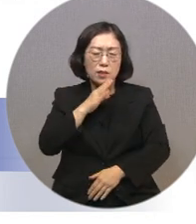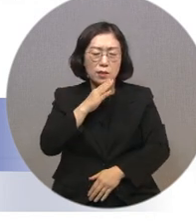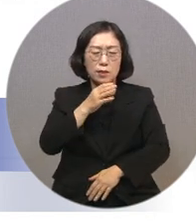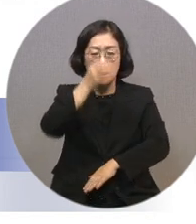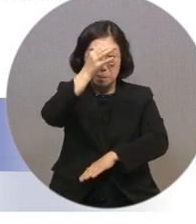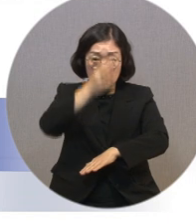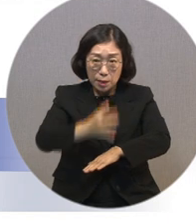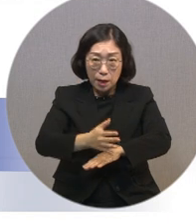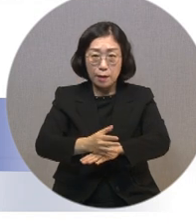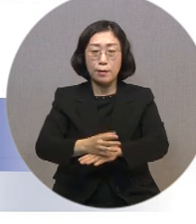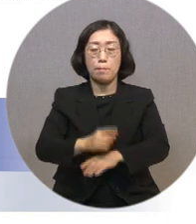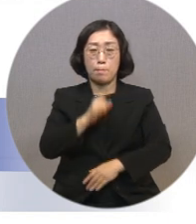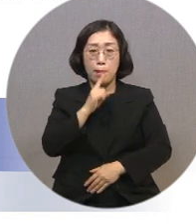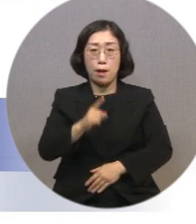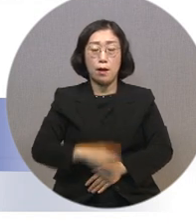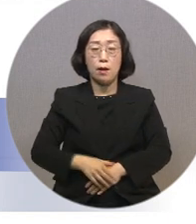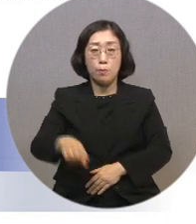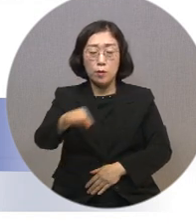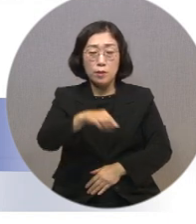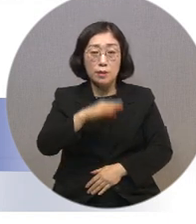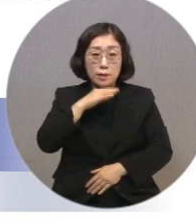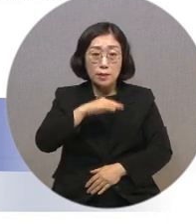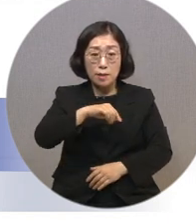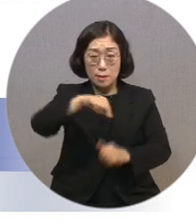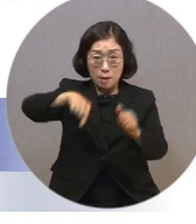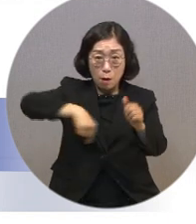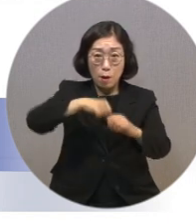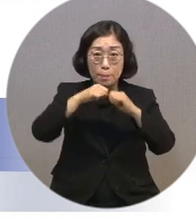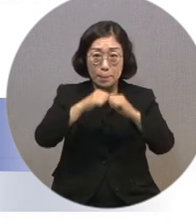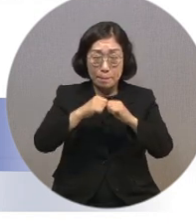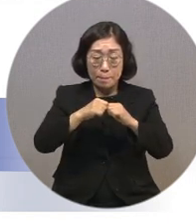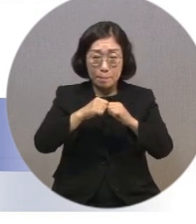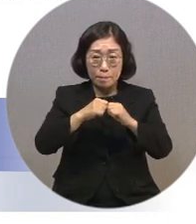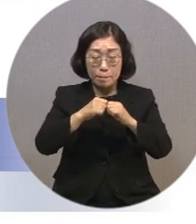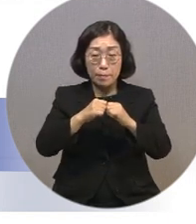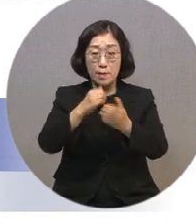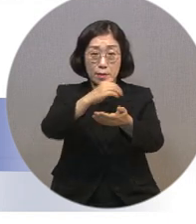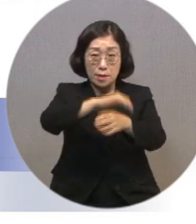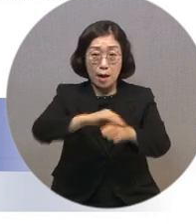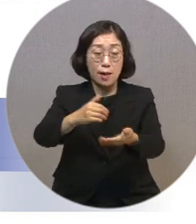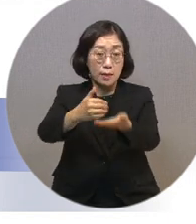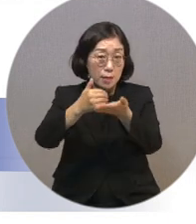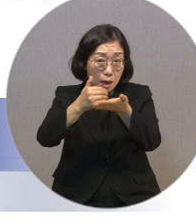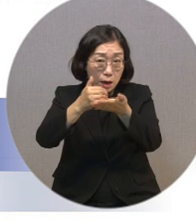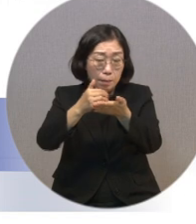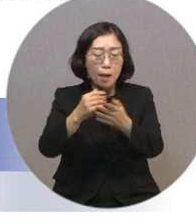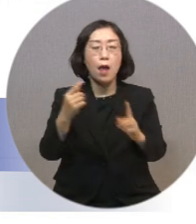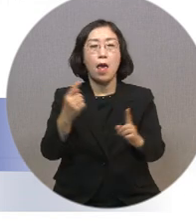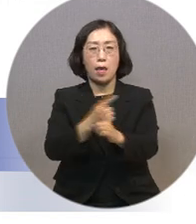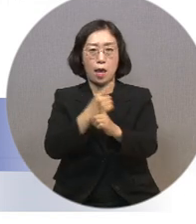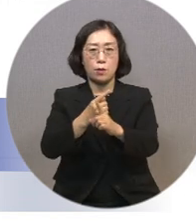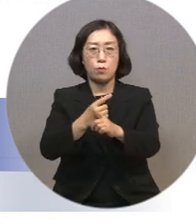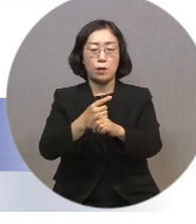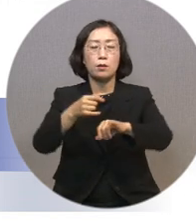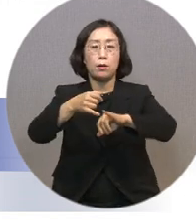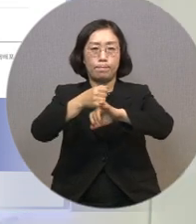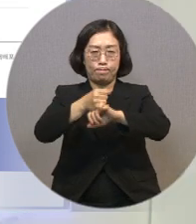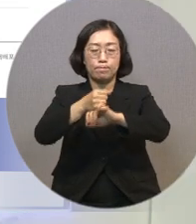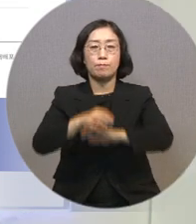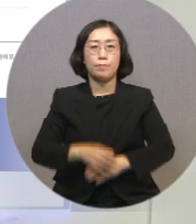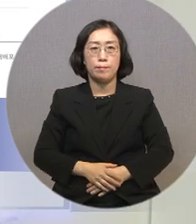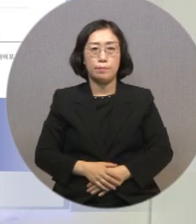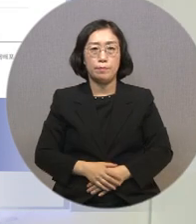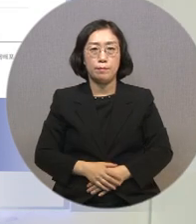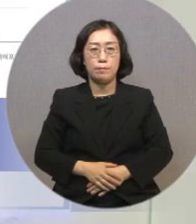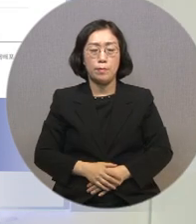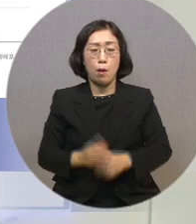드린다며이 특수교육 현장의 목소리를 반영해 특수교육 여건을 반드시 개선하겠다고 밝혔습니다